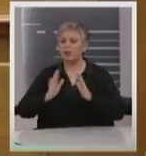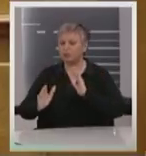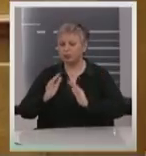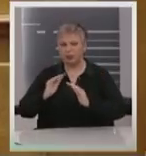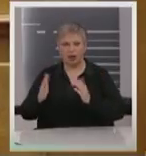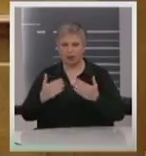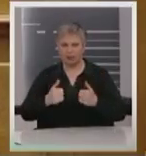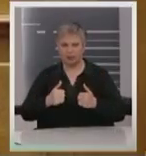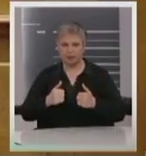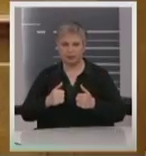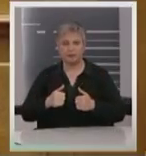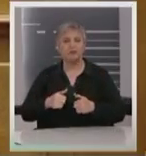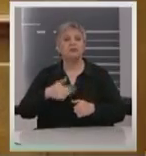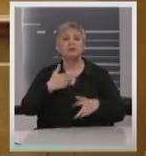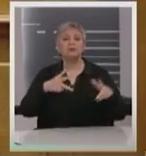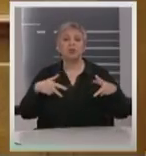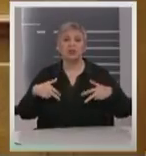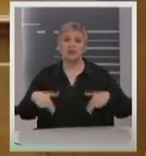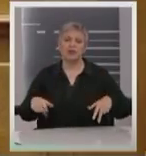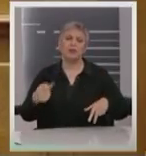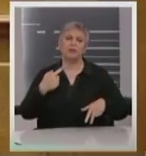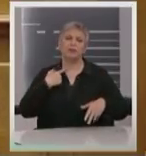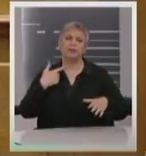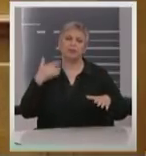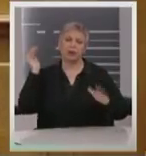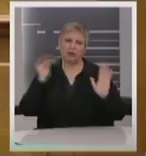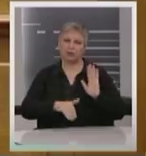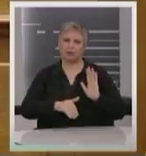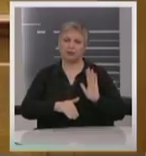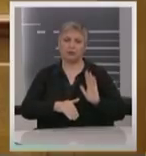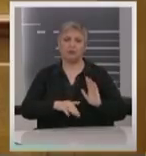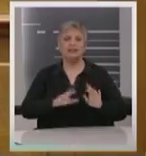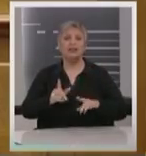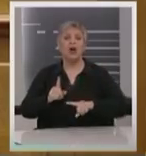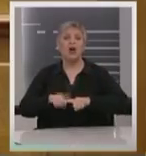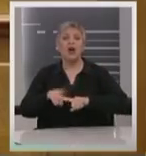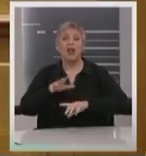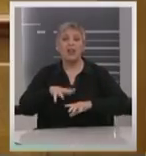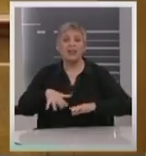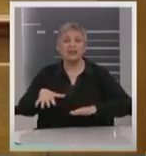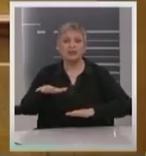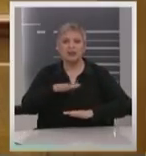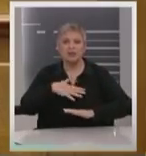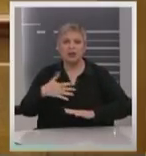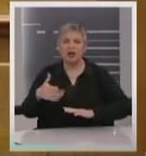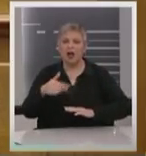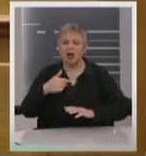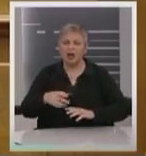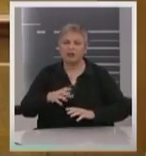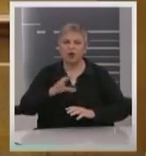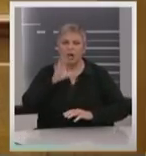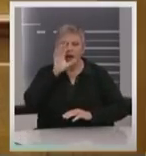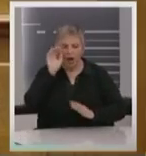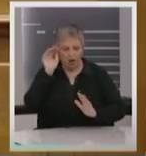κυβέρνηση έχει αποτύχει παταγωδώς και η Ελλάδα σήμερα σέρνεται. Αυτό το ξέρει κάθε Ελληνίδα και